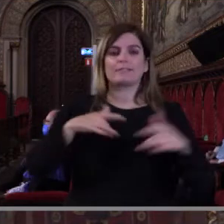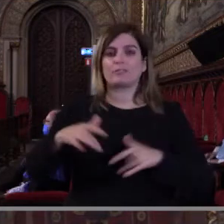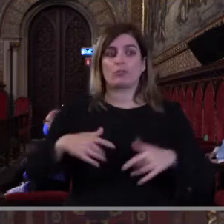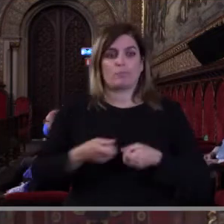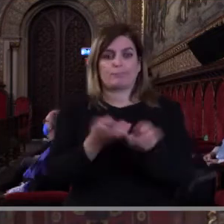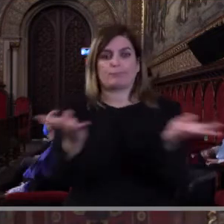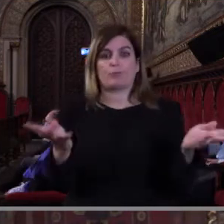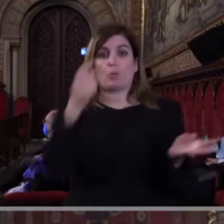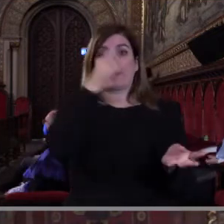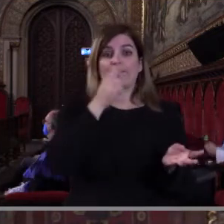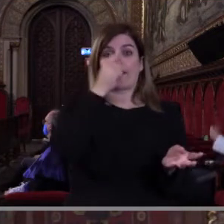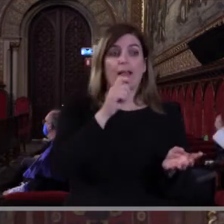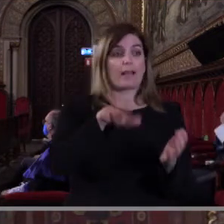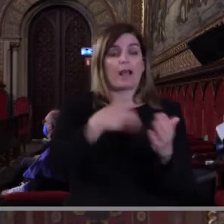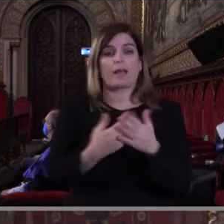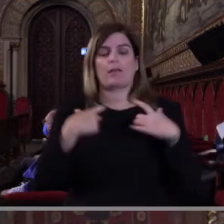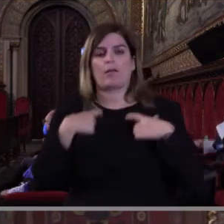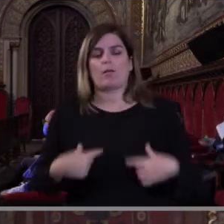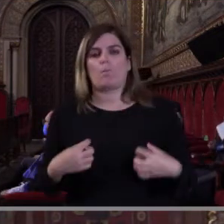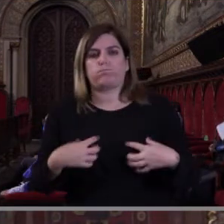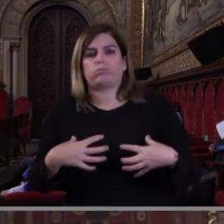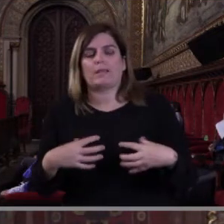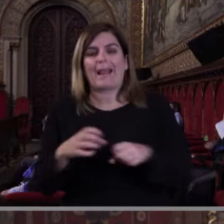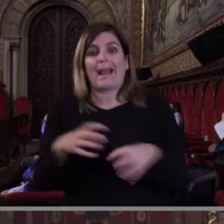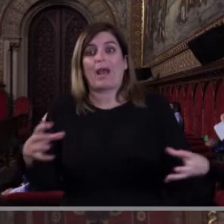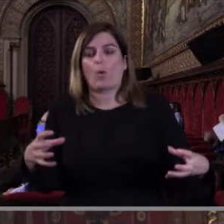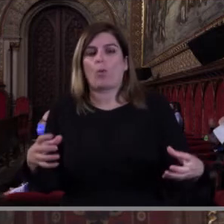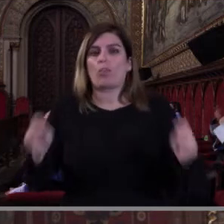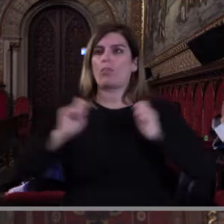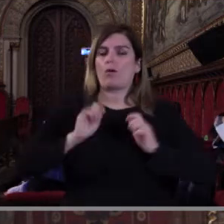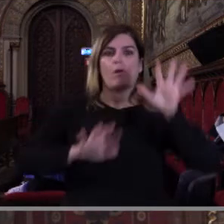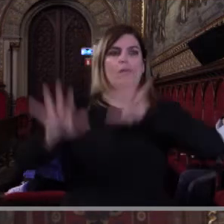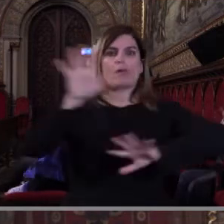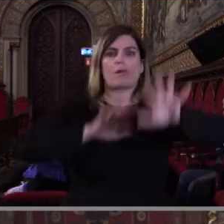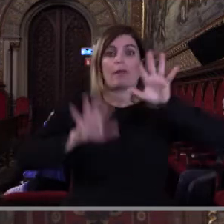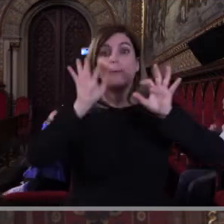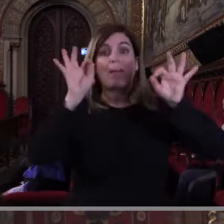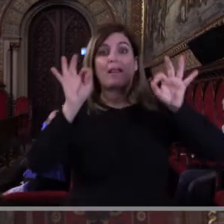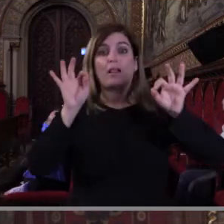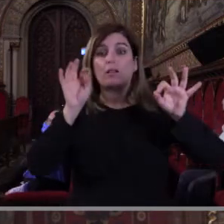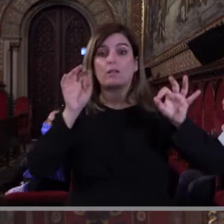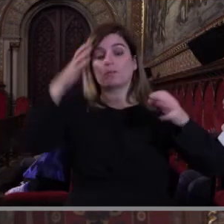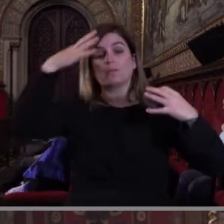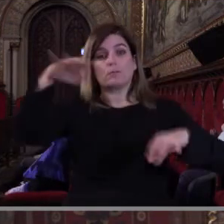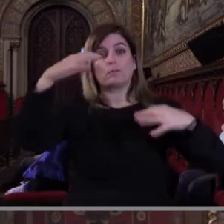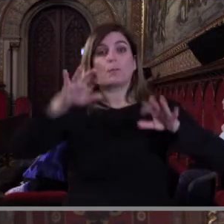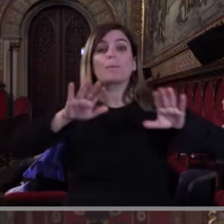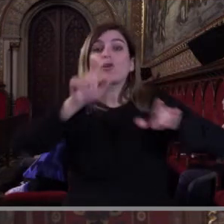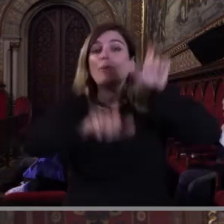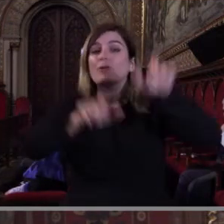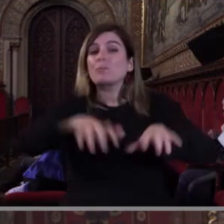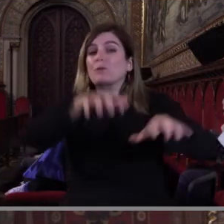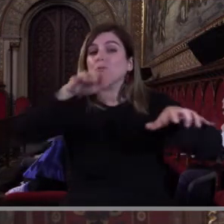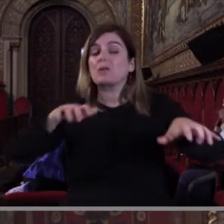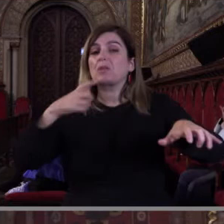d'un refredat comú fins a una pneumònia greu, pot confondre i amagar el perill. Per la majoria de les persones, la malaltia